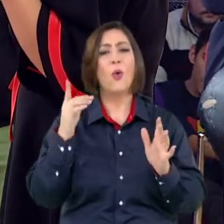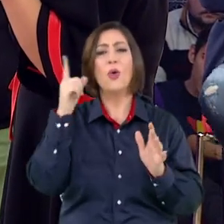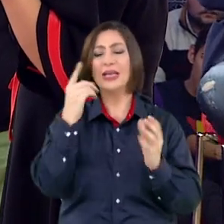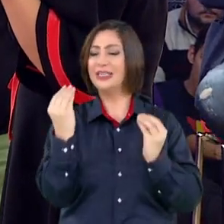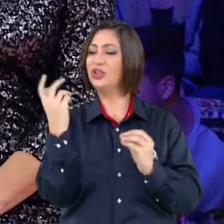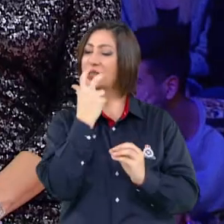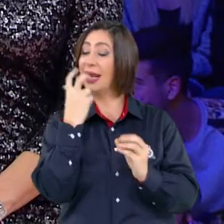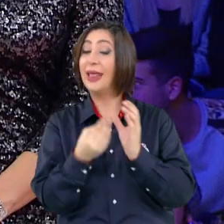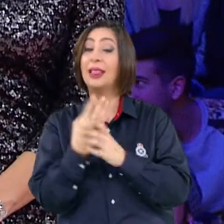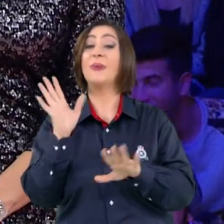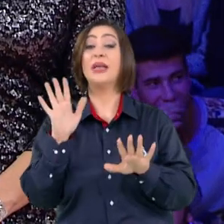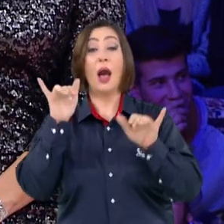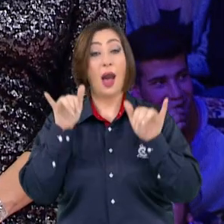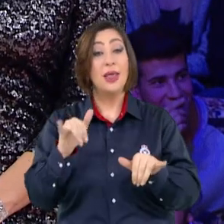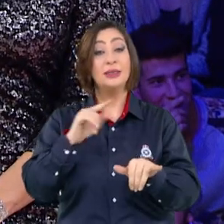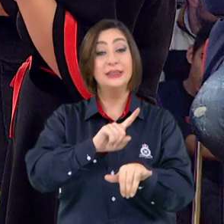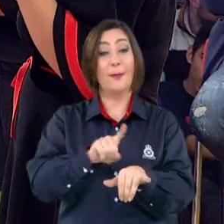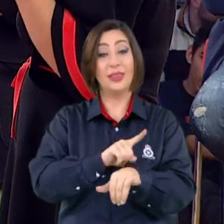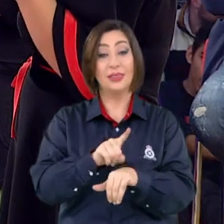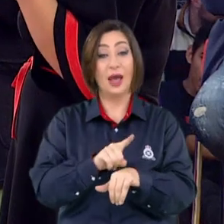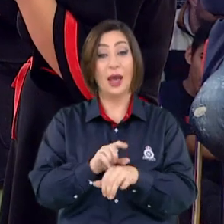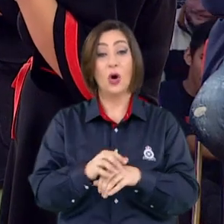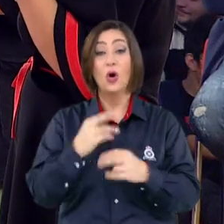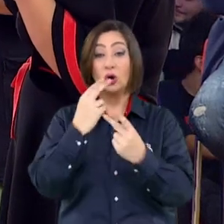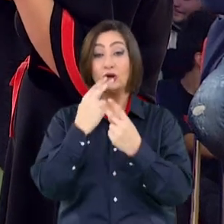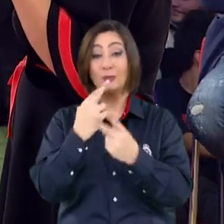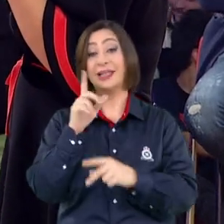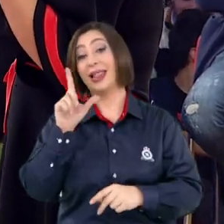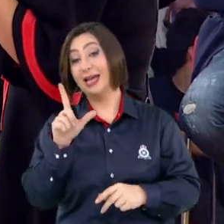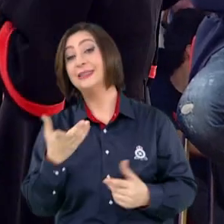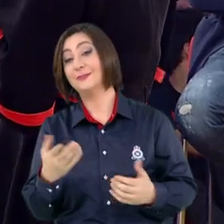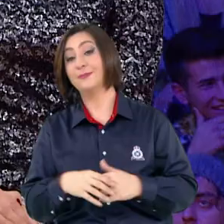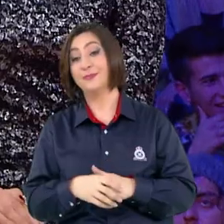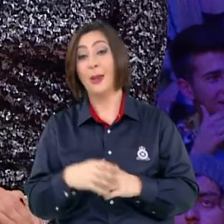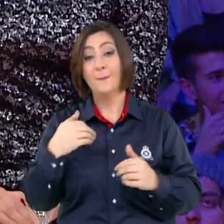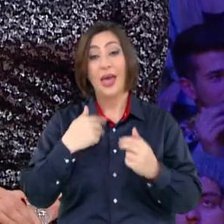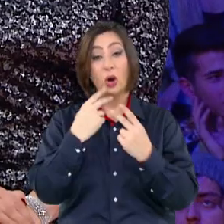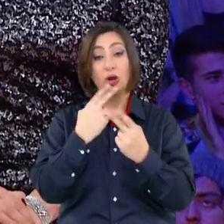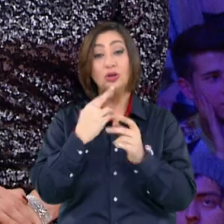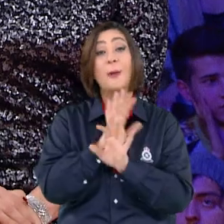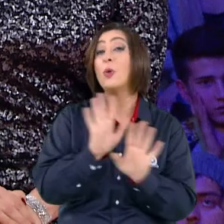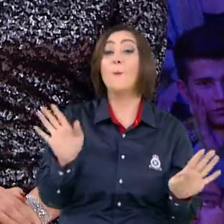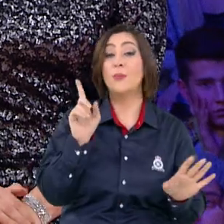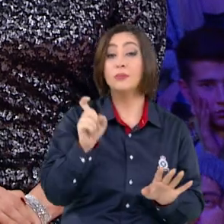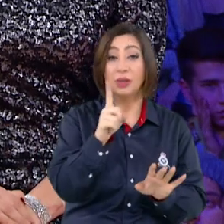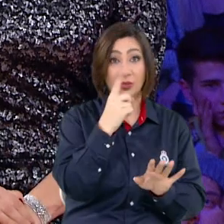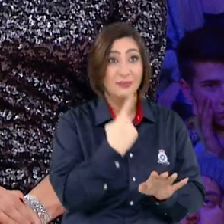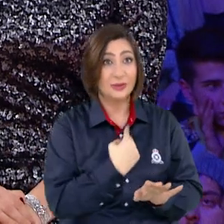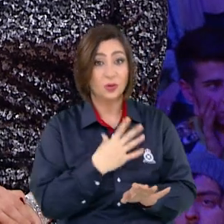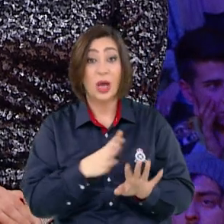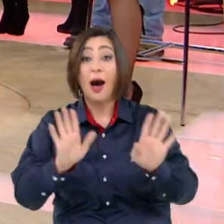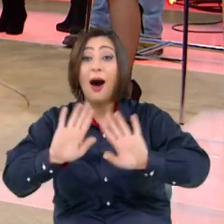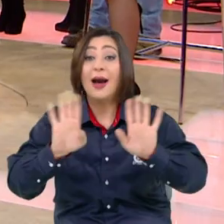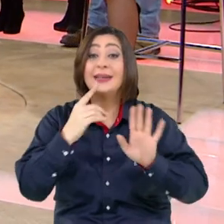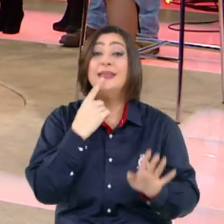şarkı söylemek yetmez. Aynı zamanda... Konuşmak da lazım. Konuşmak da lazım. Yani ben konuşamıyor muyum? Onu hayır, yani tam